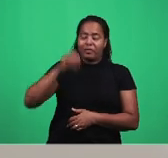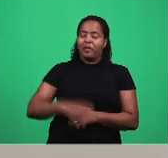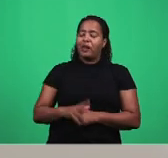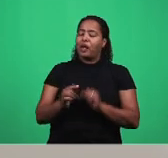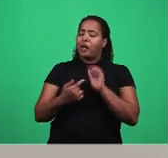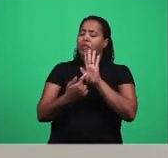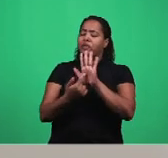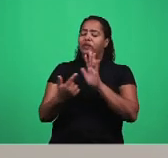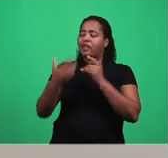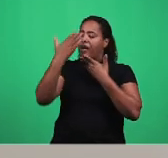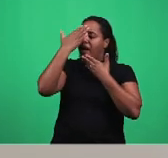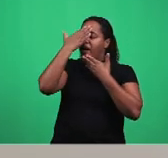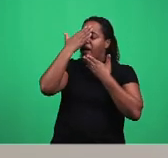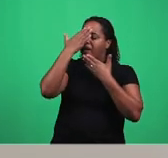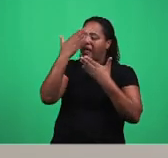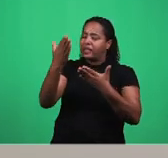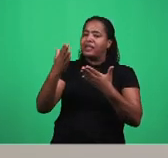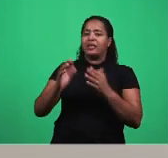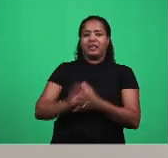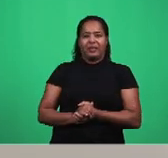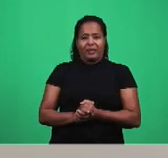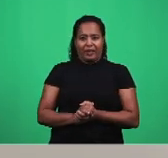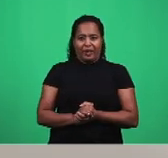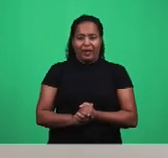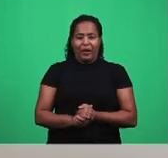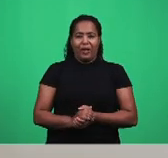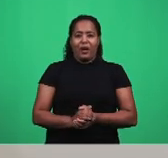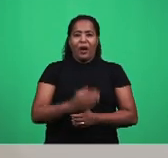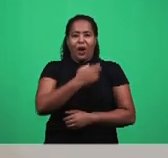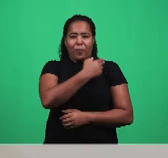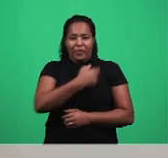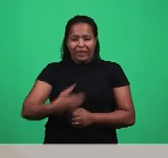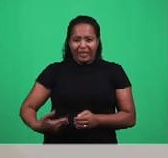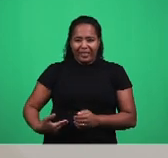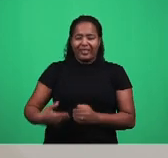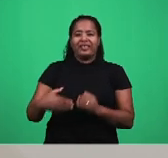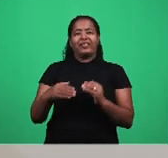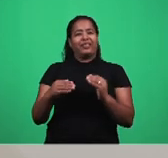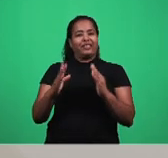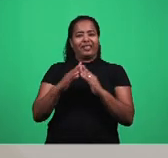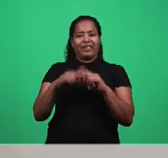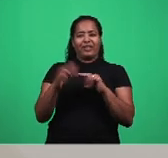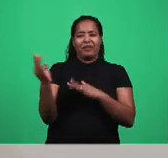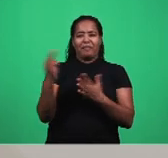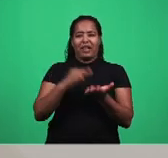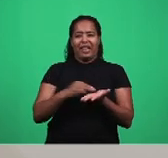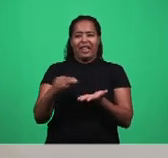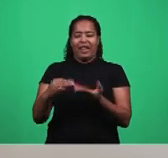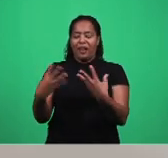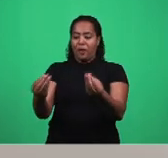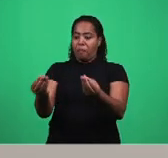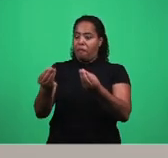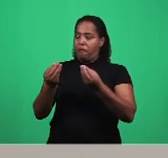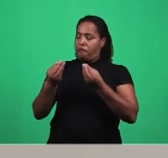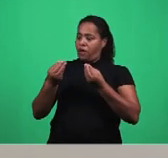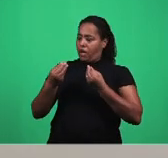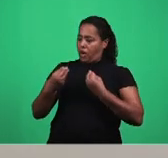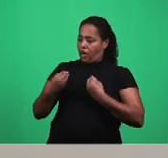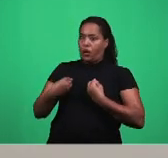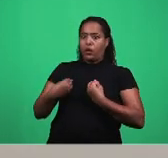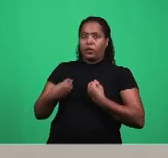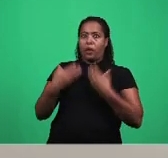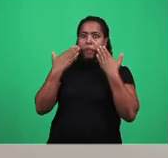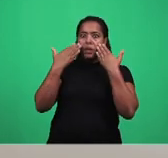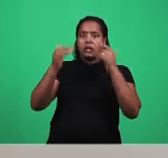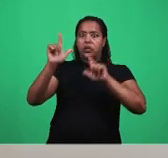l'Église Maranatha pour nous permettre de transmettre une programmation de haute qualité